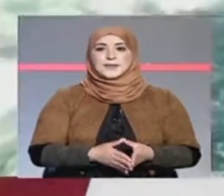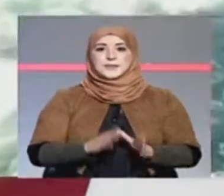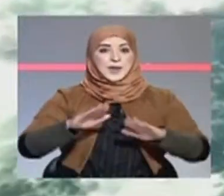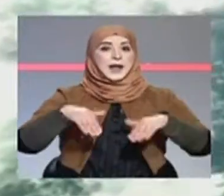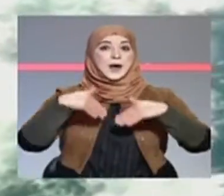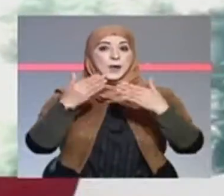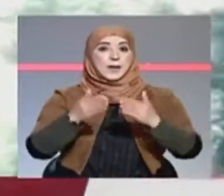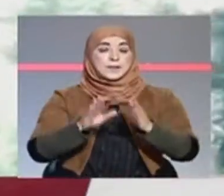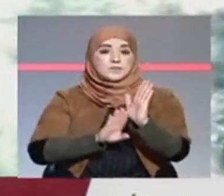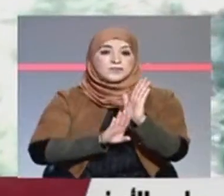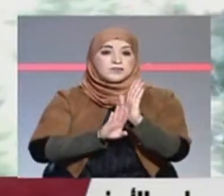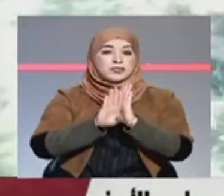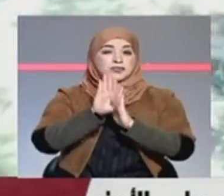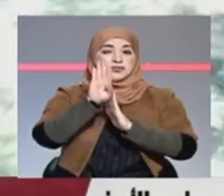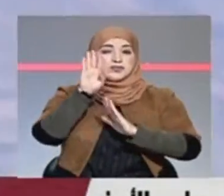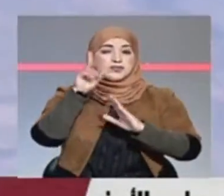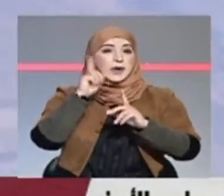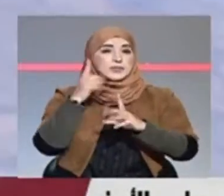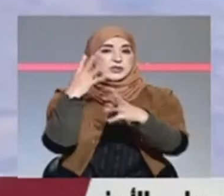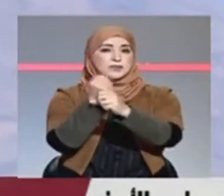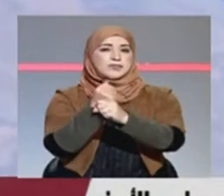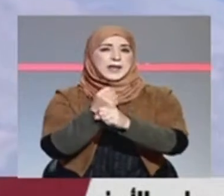السيطره عليه